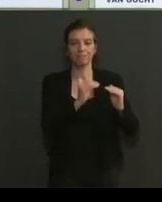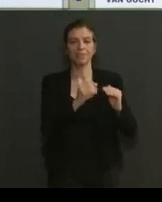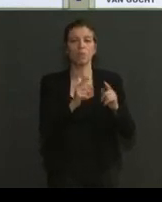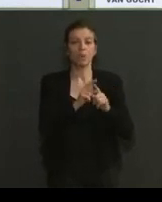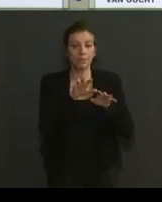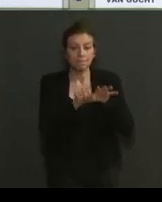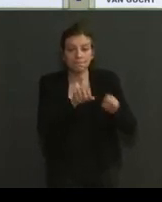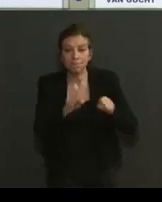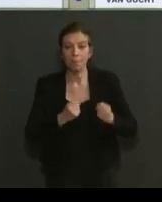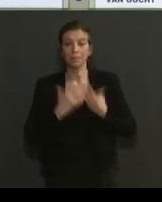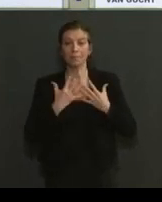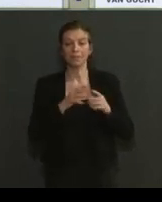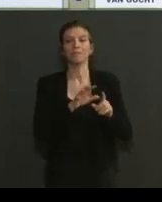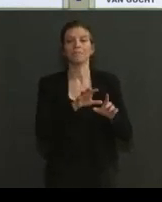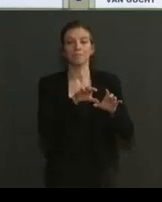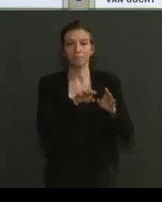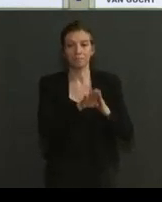ongerustheid te leiden.